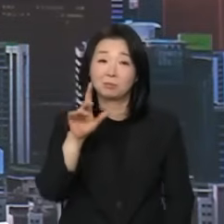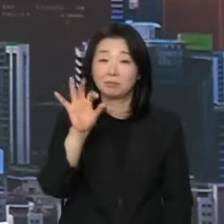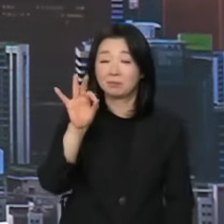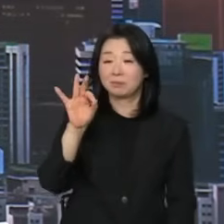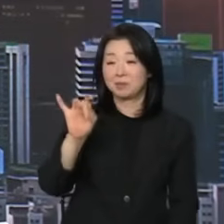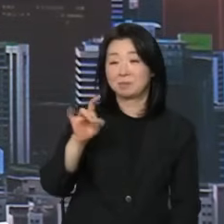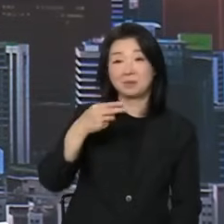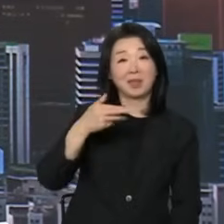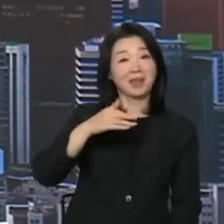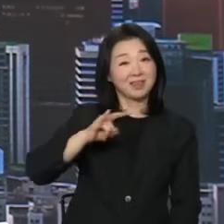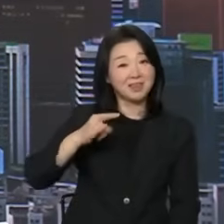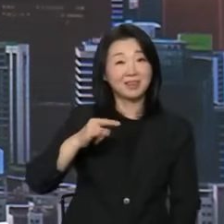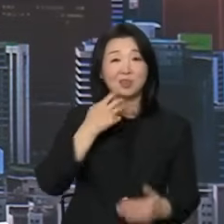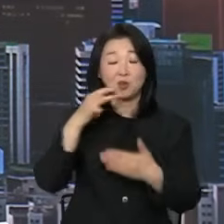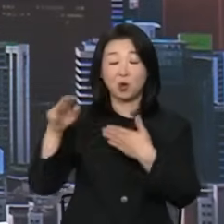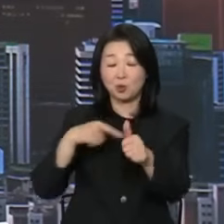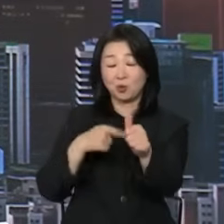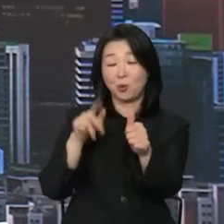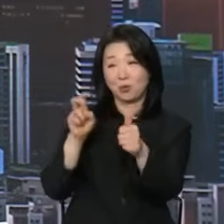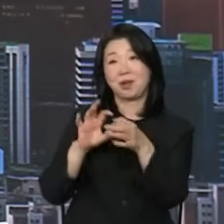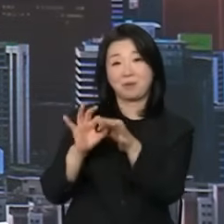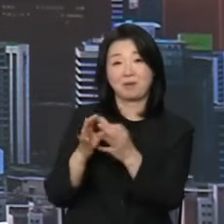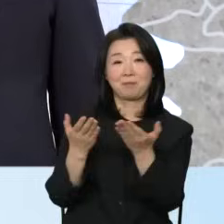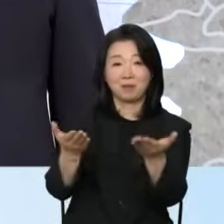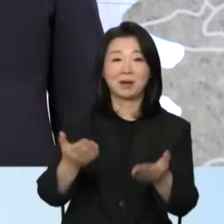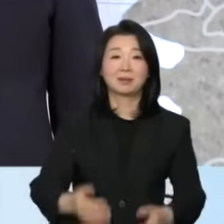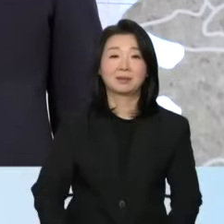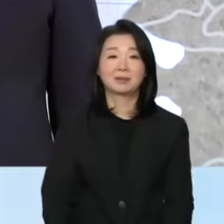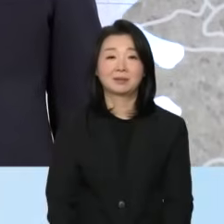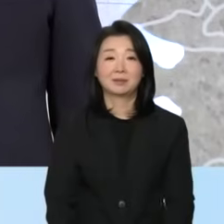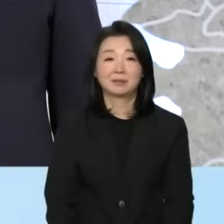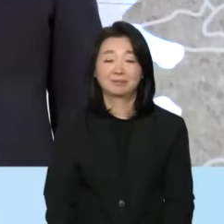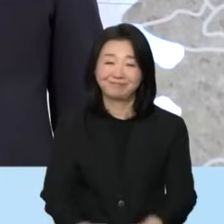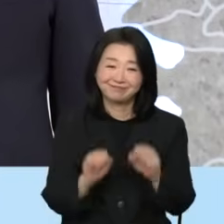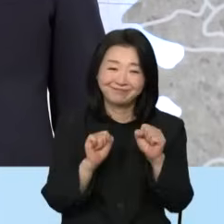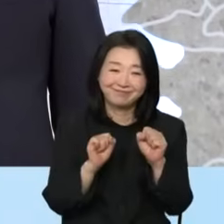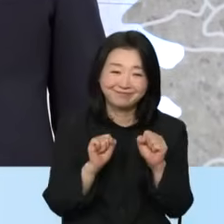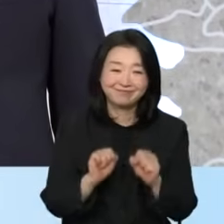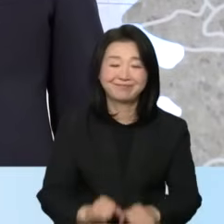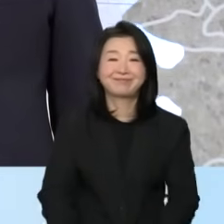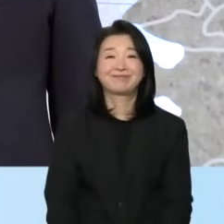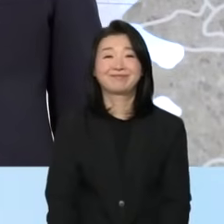경기도 교육감을 연결해서 자세한 이야기 들어보겠습니다. 교육감님 안녕하세요.